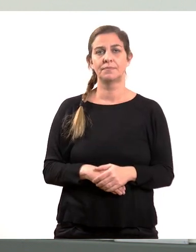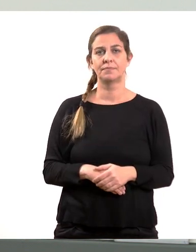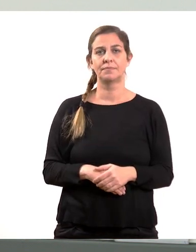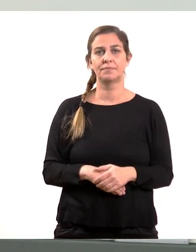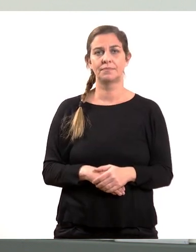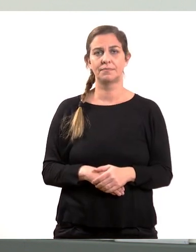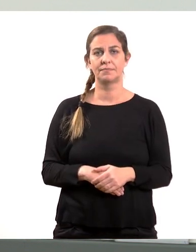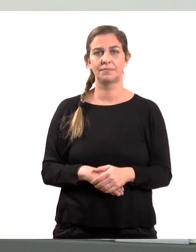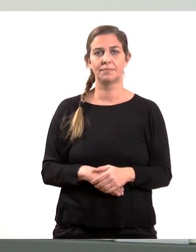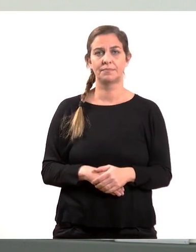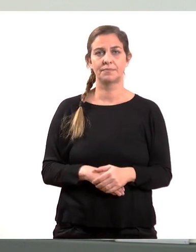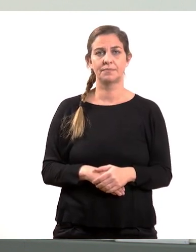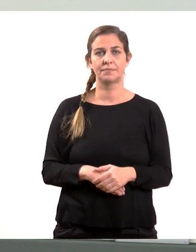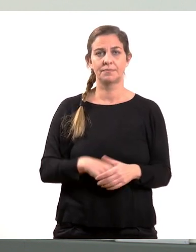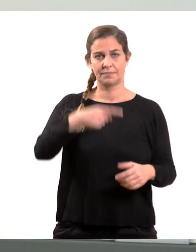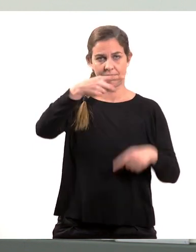και